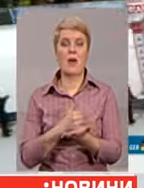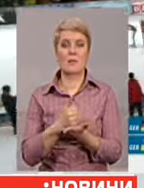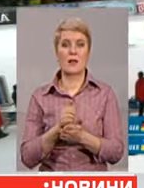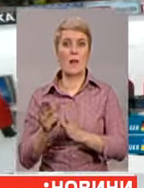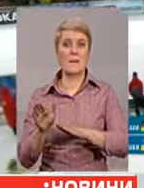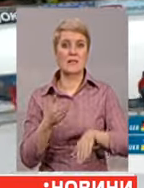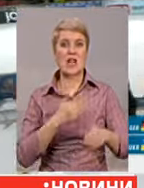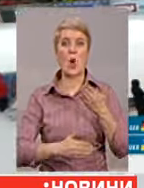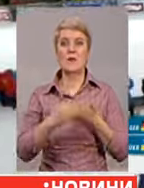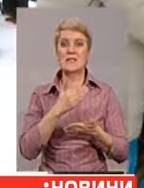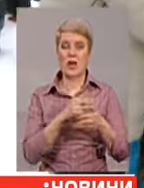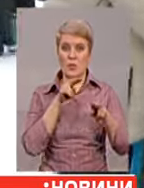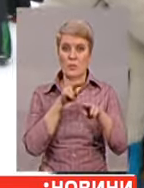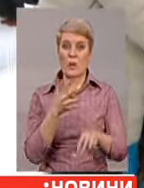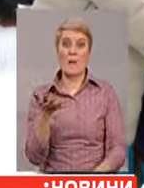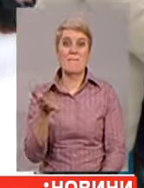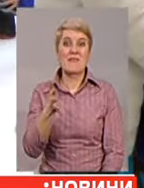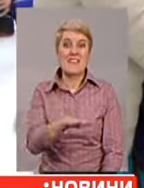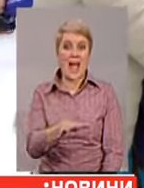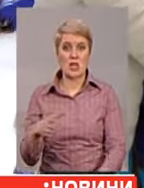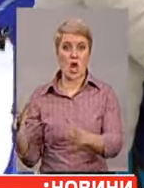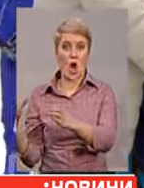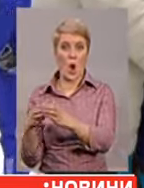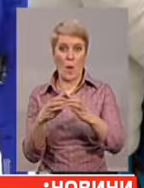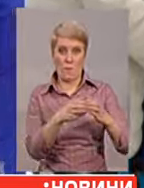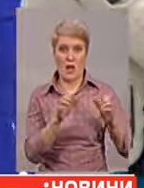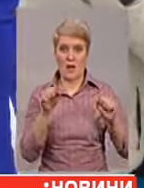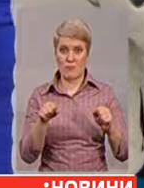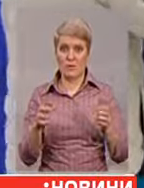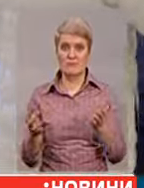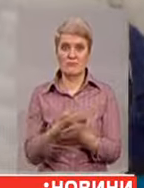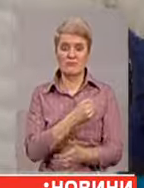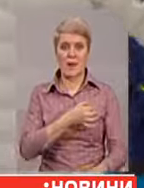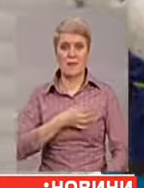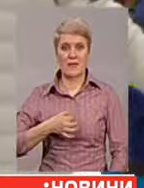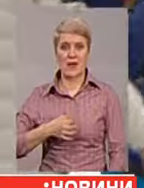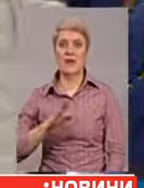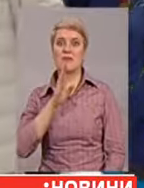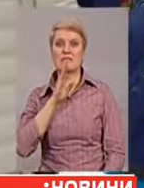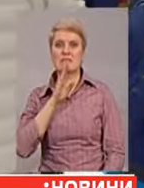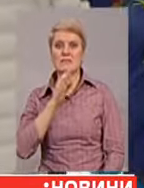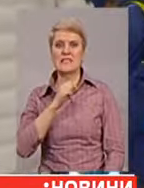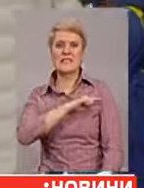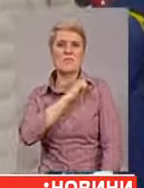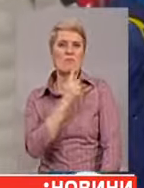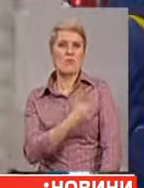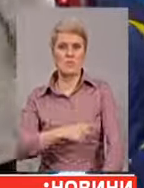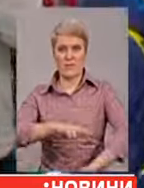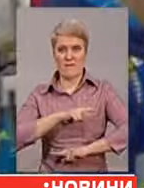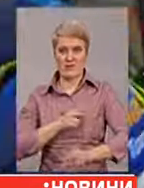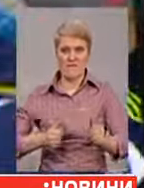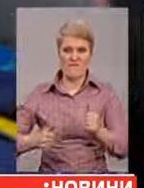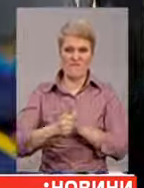одразу п'ять команд претендували на медалі і підгрушна завдяки потужному фінішу змогла випередити Францію та